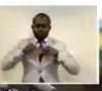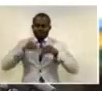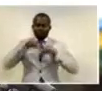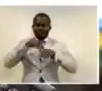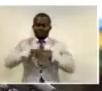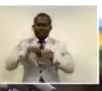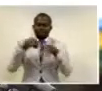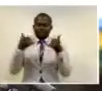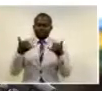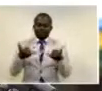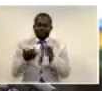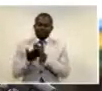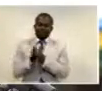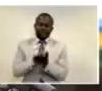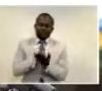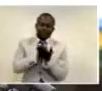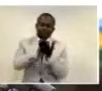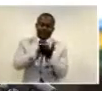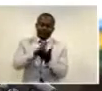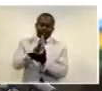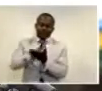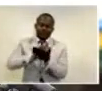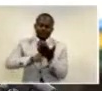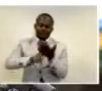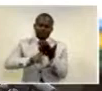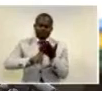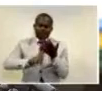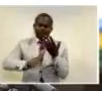kanya mbagezeho bimwe